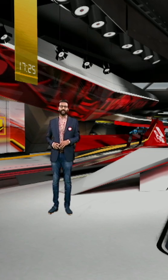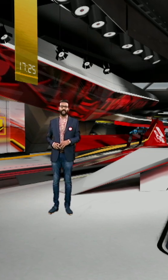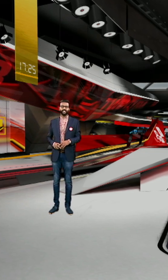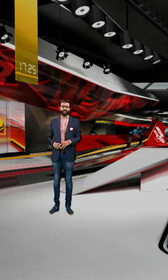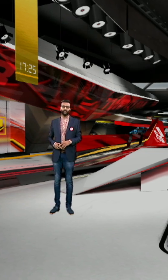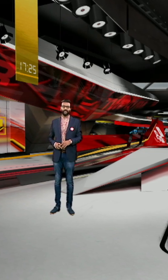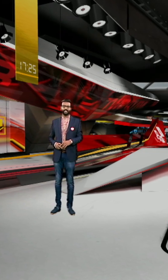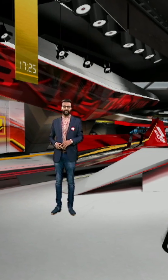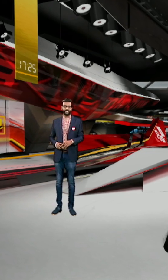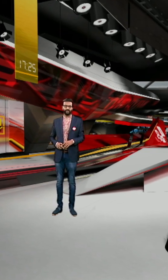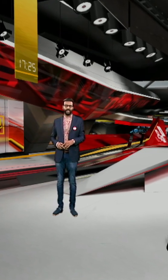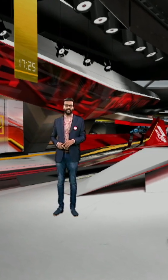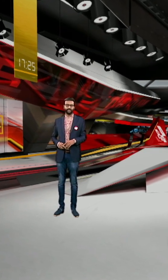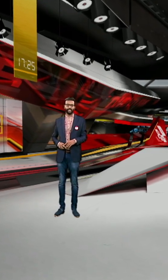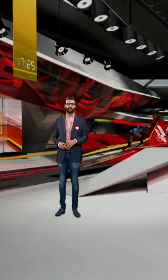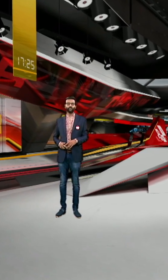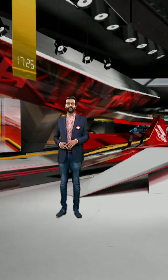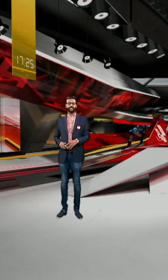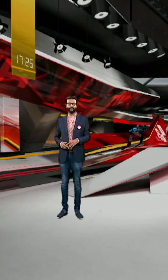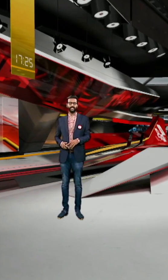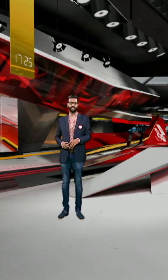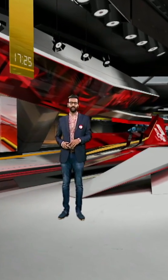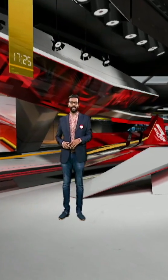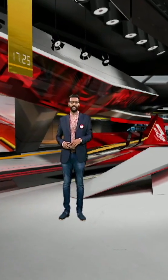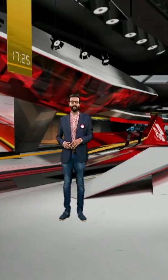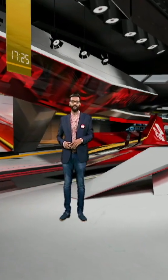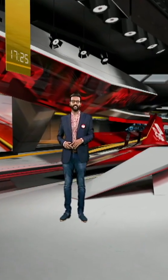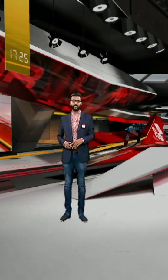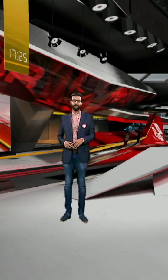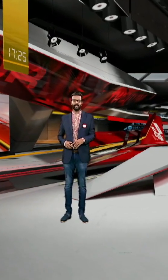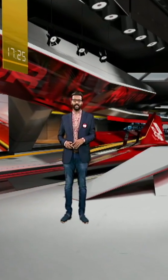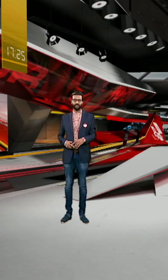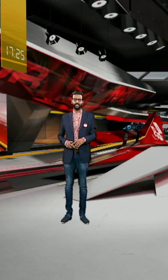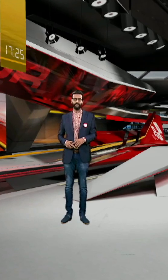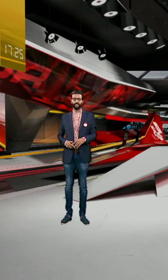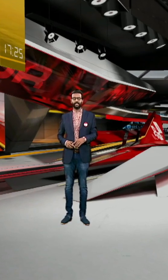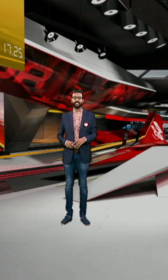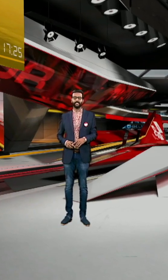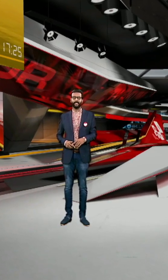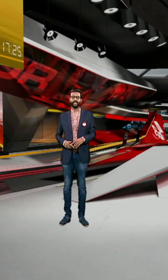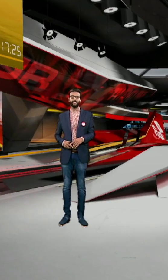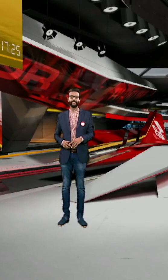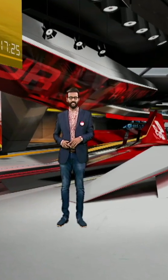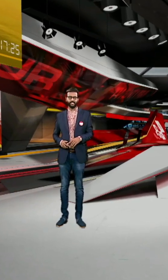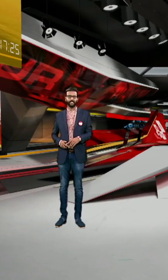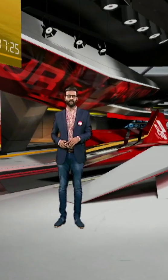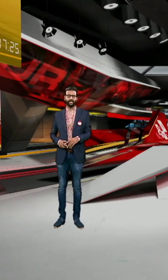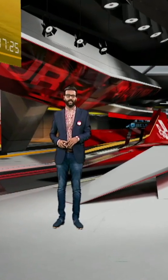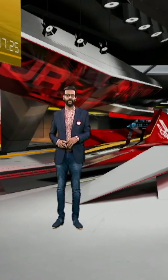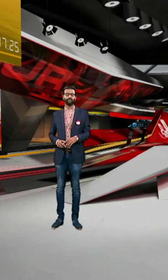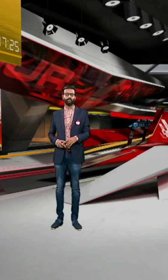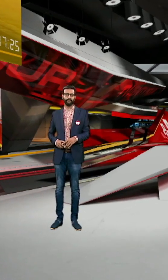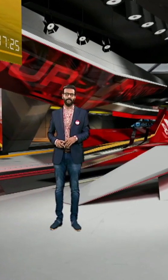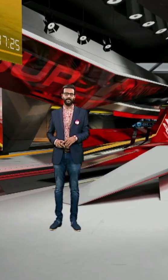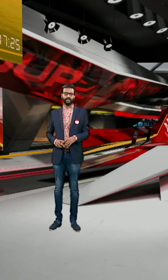പേരാമ്പ്ര രാമല്ലൂരിൽ തെരുവ് നായയുടെ ആക്രമണത്തിൽ 3 പേർക്ക് പരിക്കേറ്റു. നായ്ക്ക് പേവിഷബാധയുണ്ടെന്നാണ് സംശയം. നാട്ടുകാർ നായ്ക്കായി തെരച്ചിൽ നടത്തുകയാണ്.